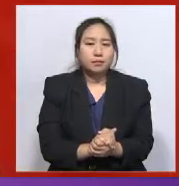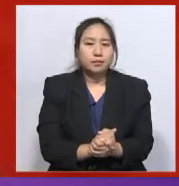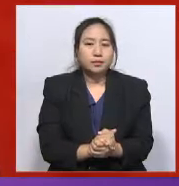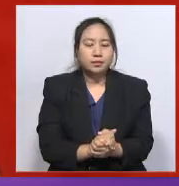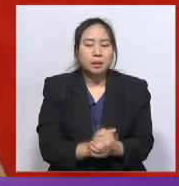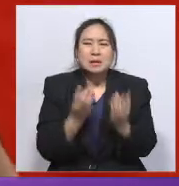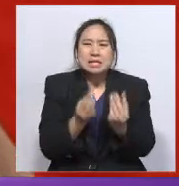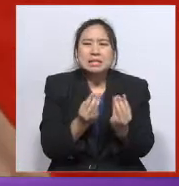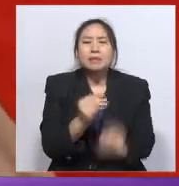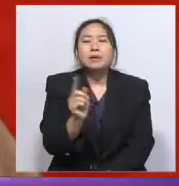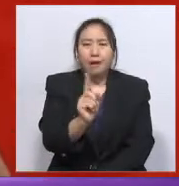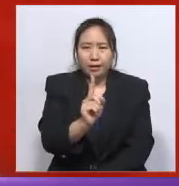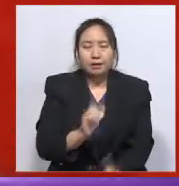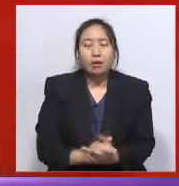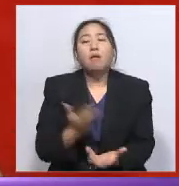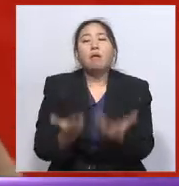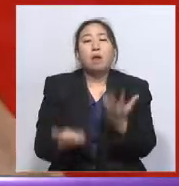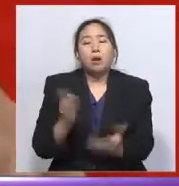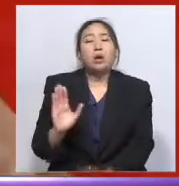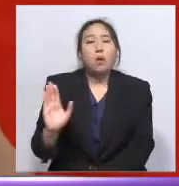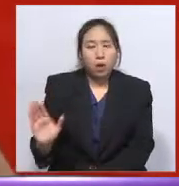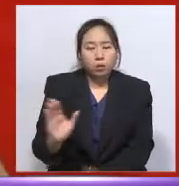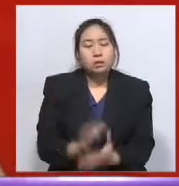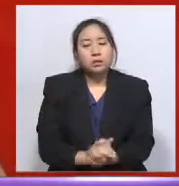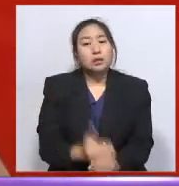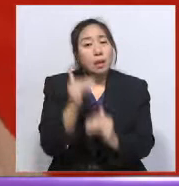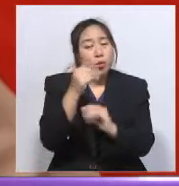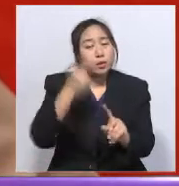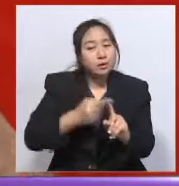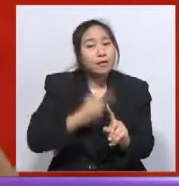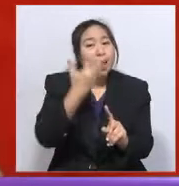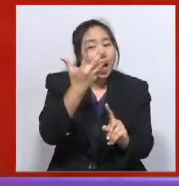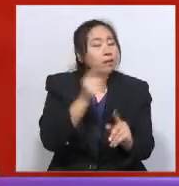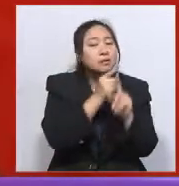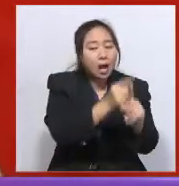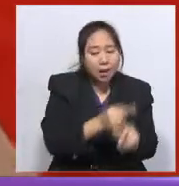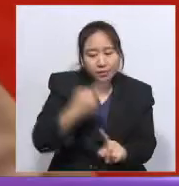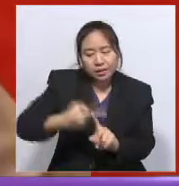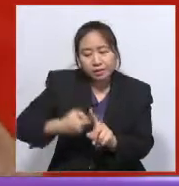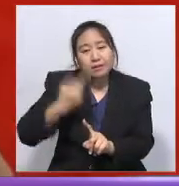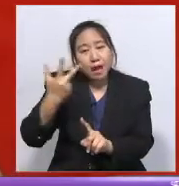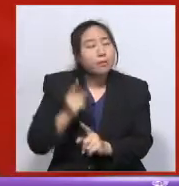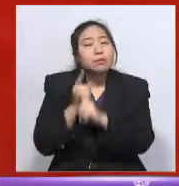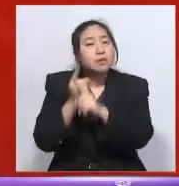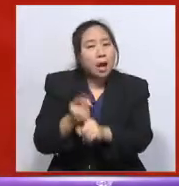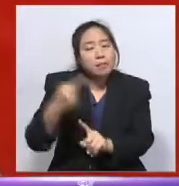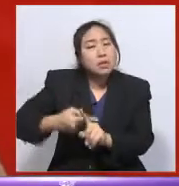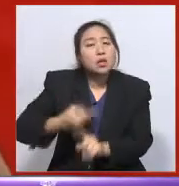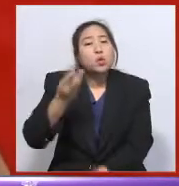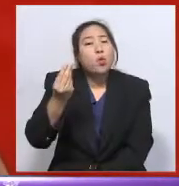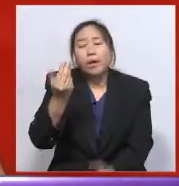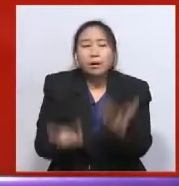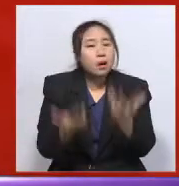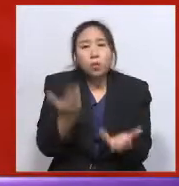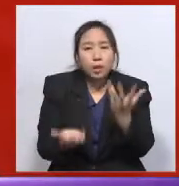ไปเร่งรัดยังไงก็แล้วแต่เขากำหนด5เดือนก็5เดือนกำหนด3เดือนก็3เดือนกำหนดกี่เดือนก็แล้วแต่ว่